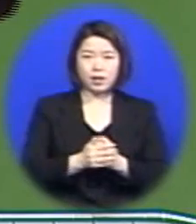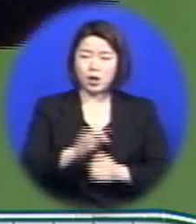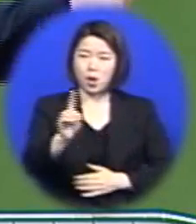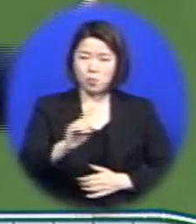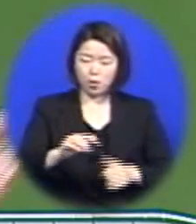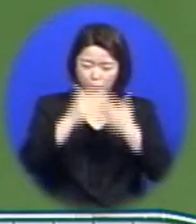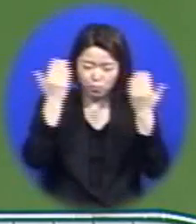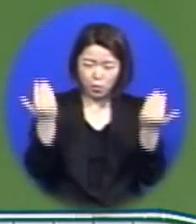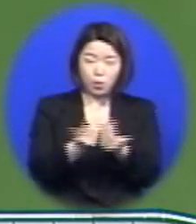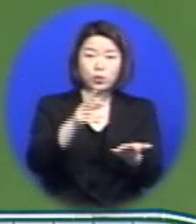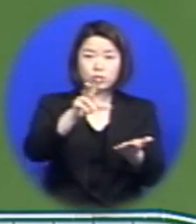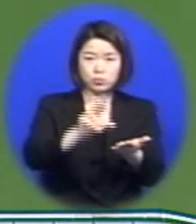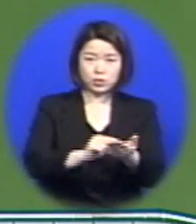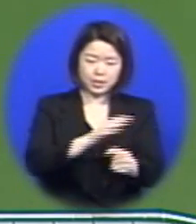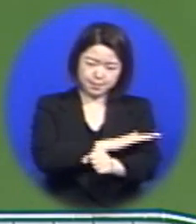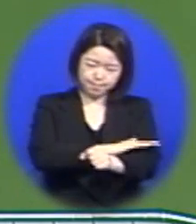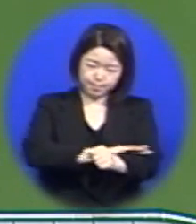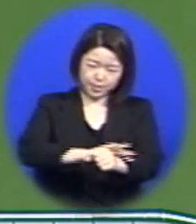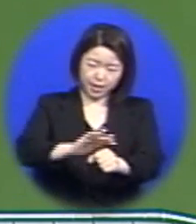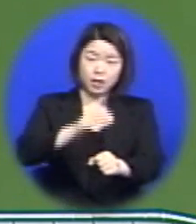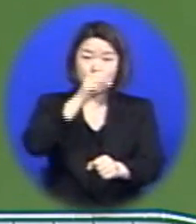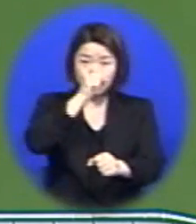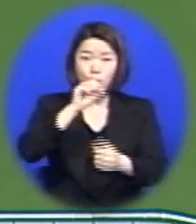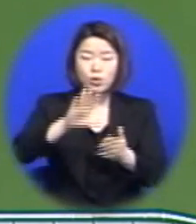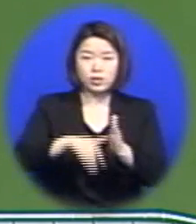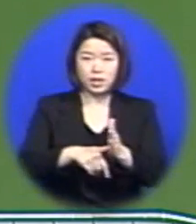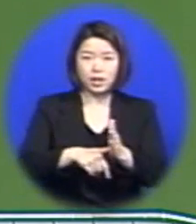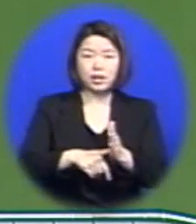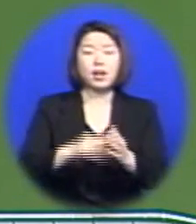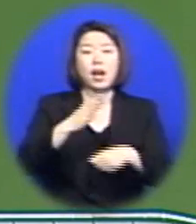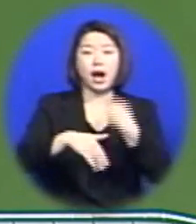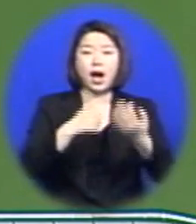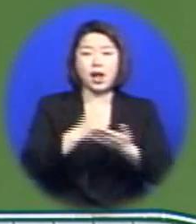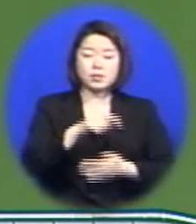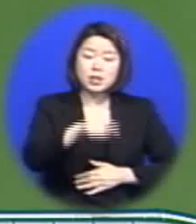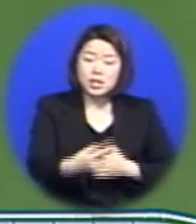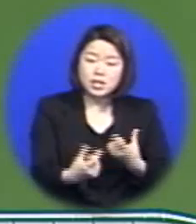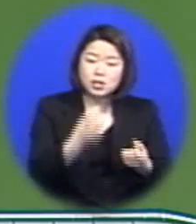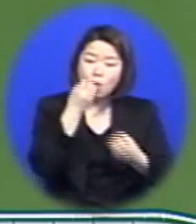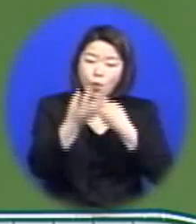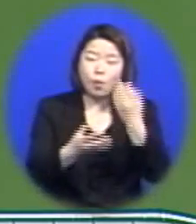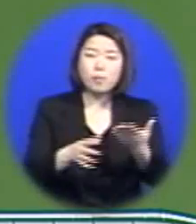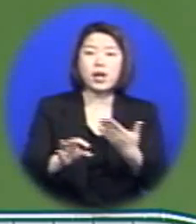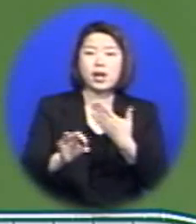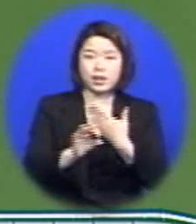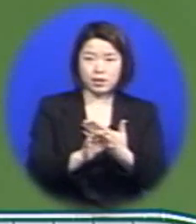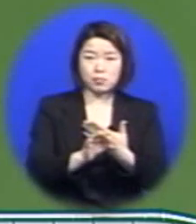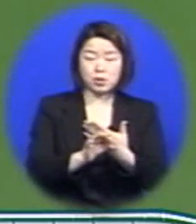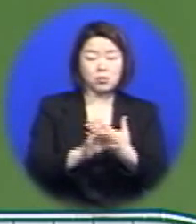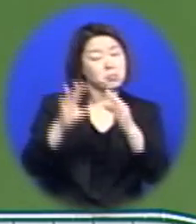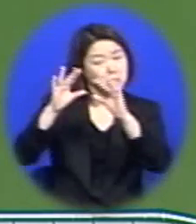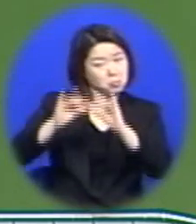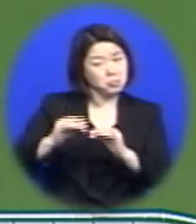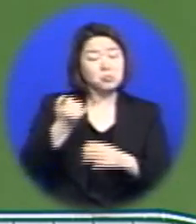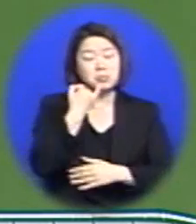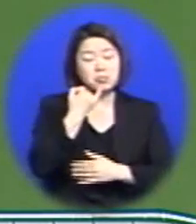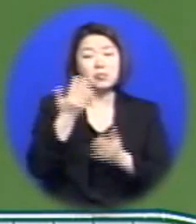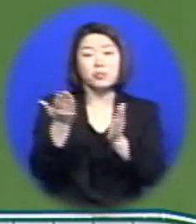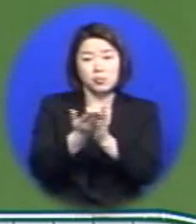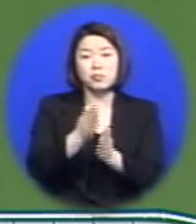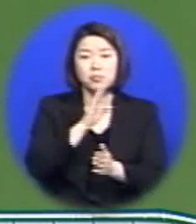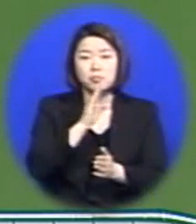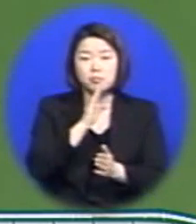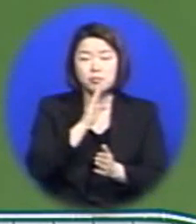모든 문제가 다 형통할 때 그때 이런 고백을 했다면 어울릴 거예요